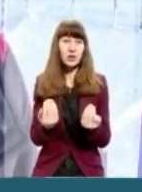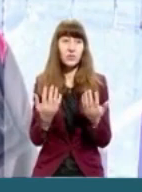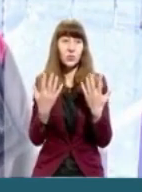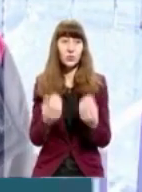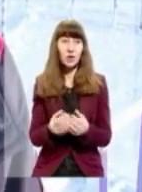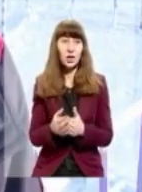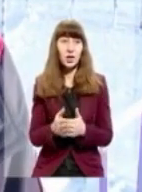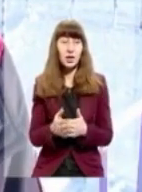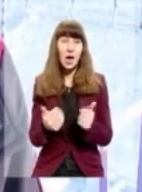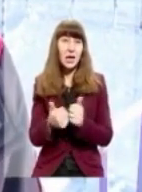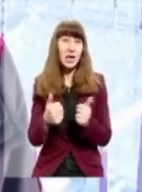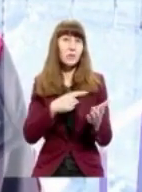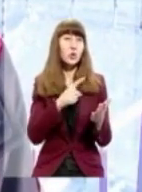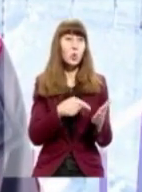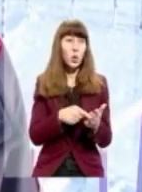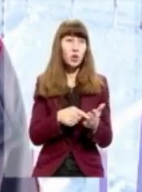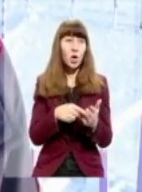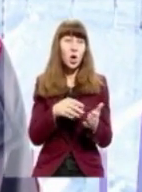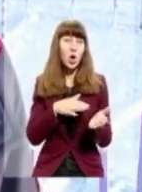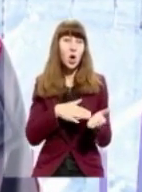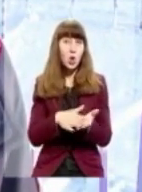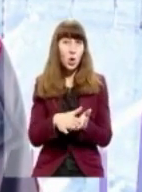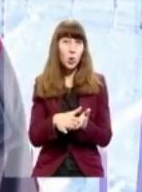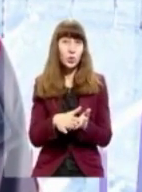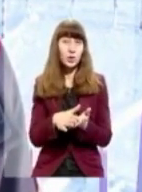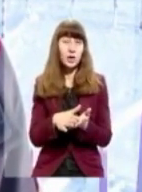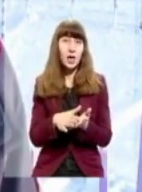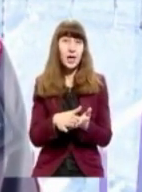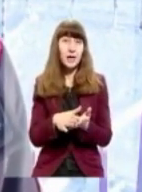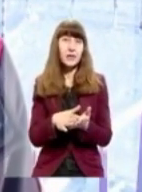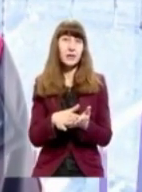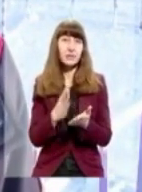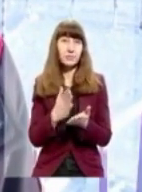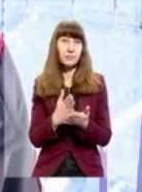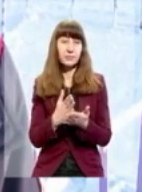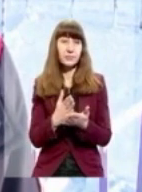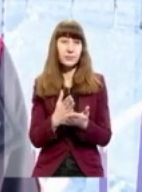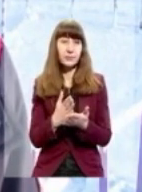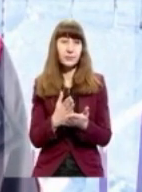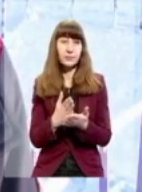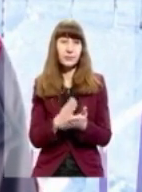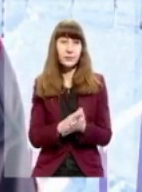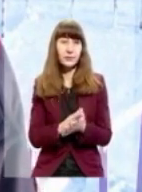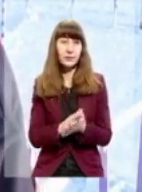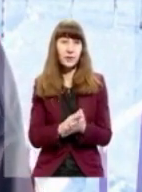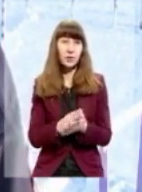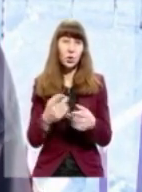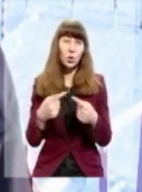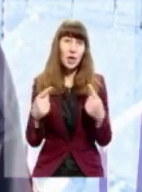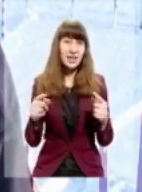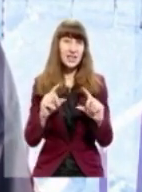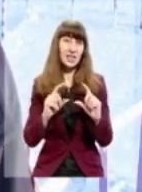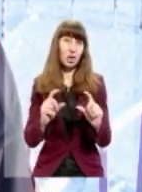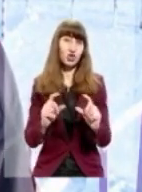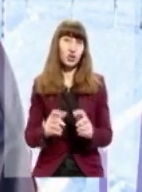случае в черте города, лед уже везде встал, просто не везде толщина